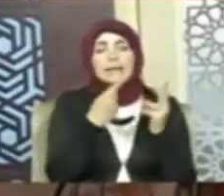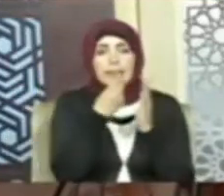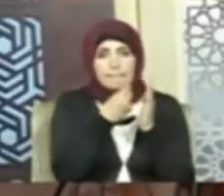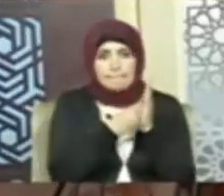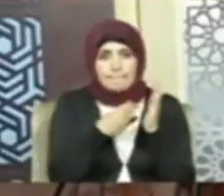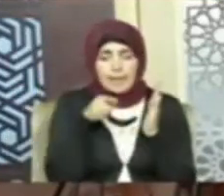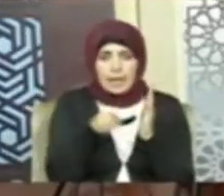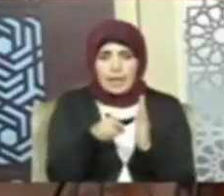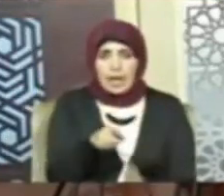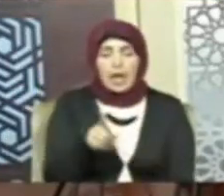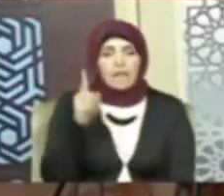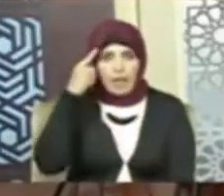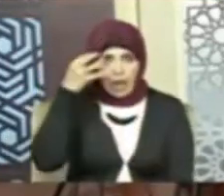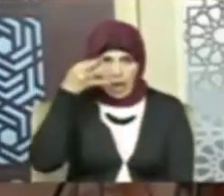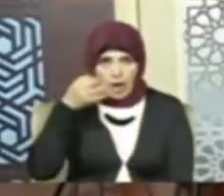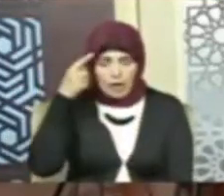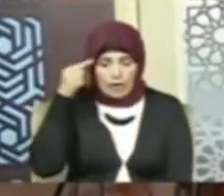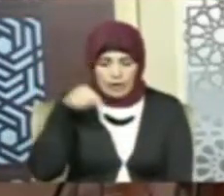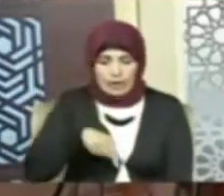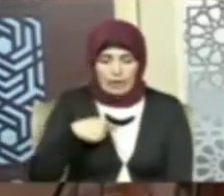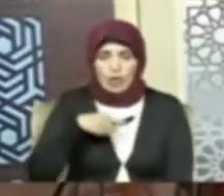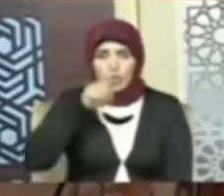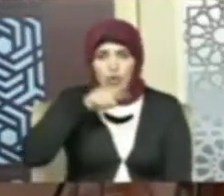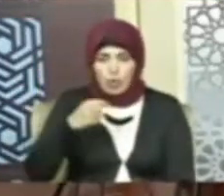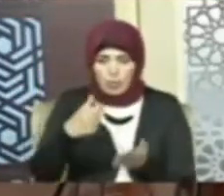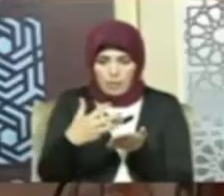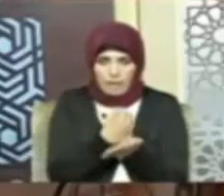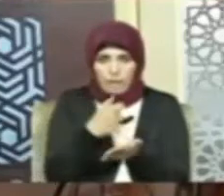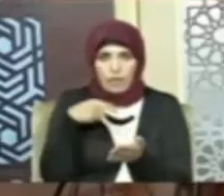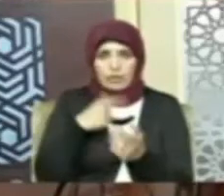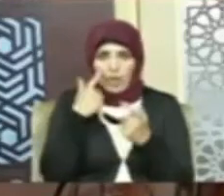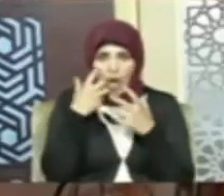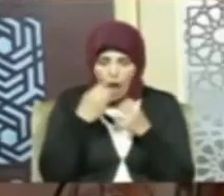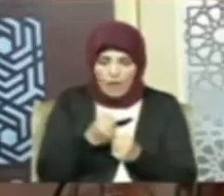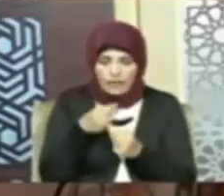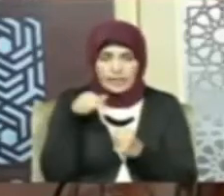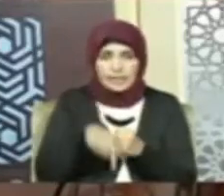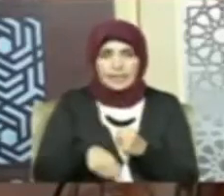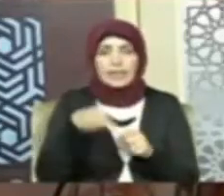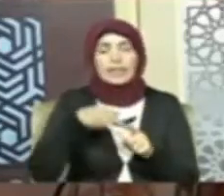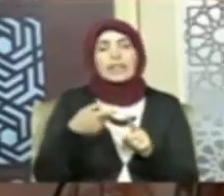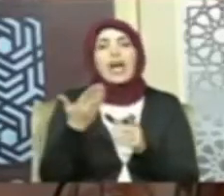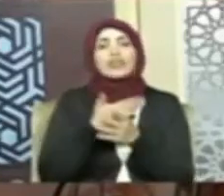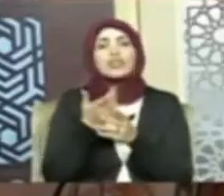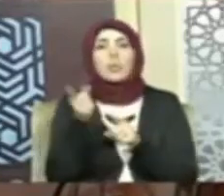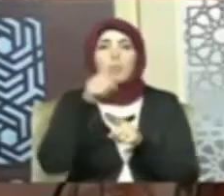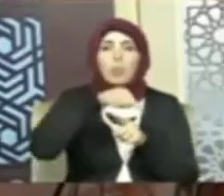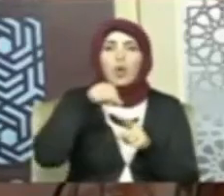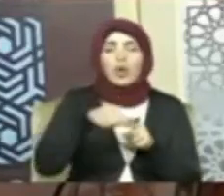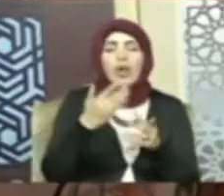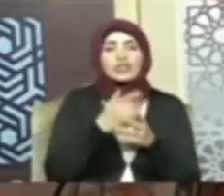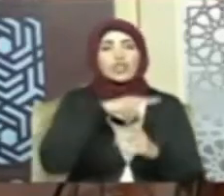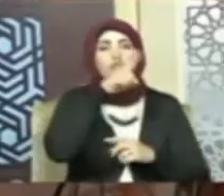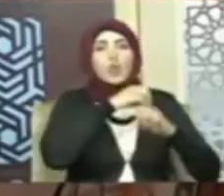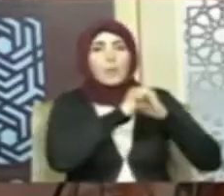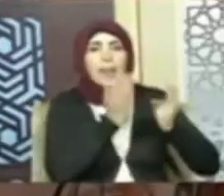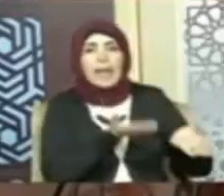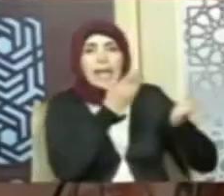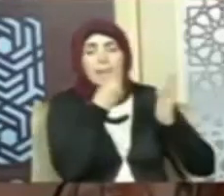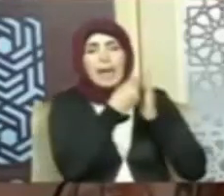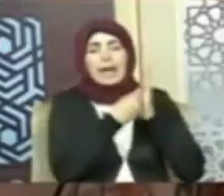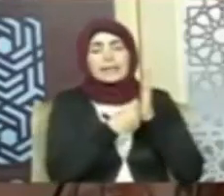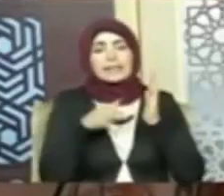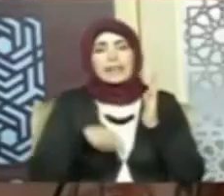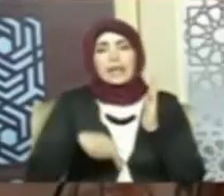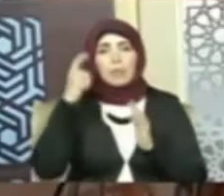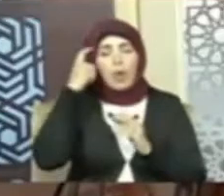من أخذ من يومه لغده ومن دنياه لآخرته وأسلم الأمر كله